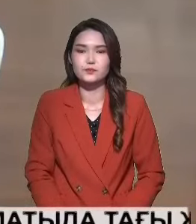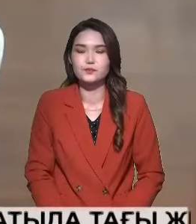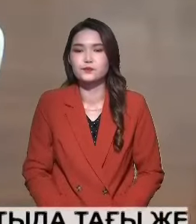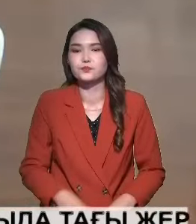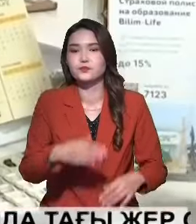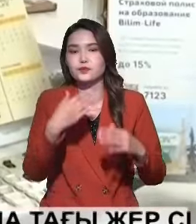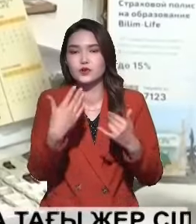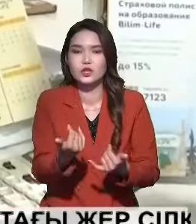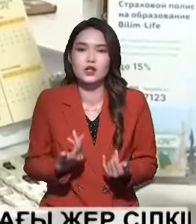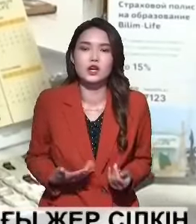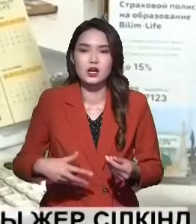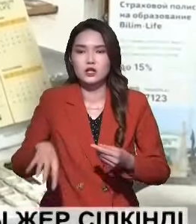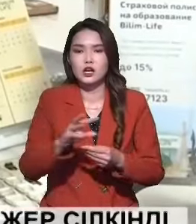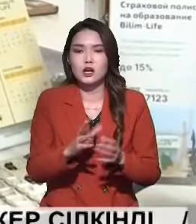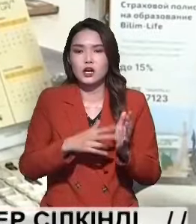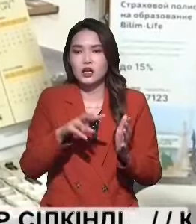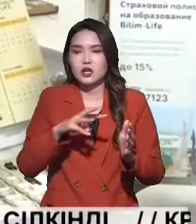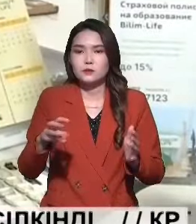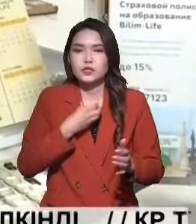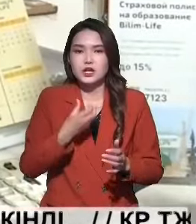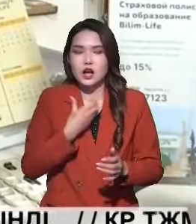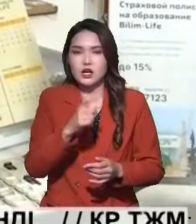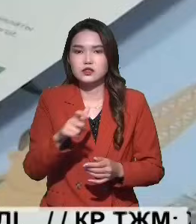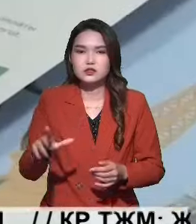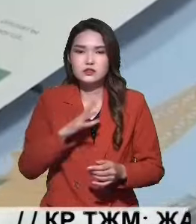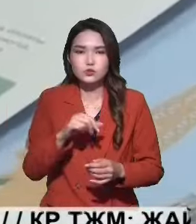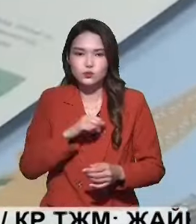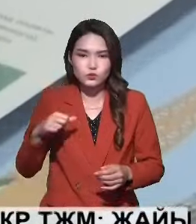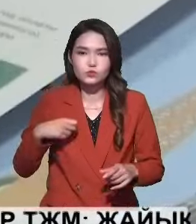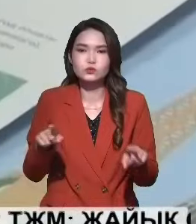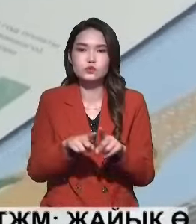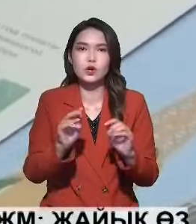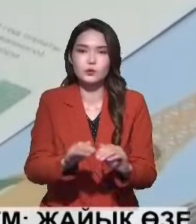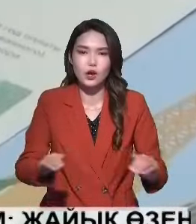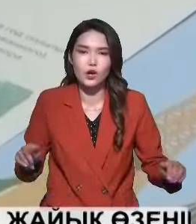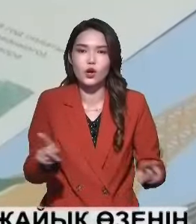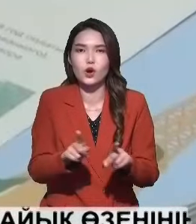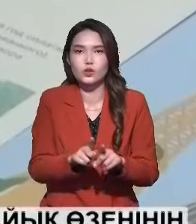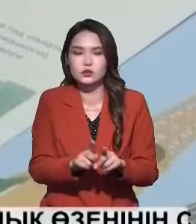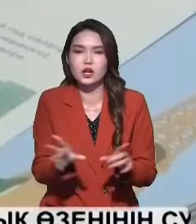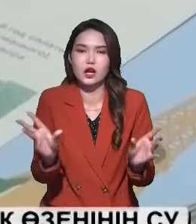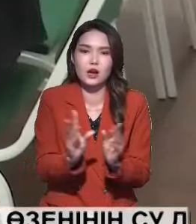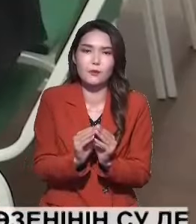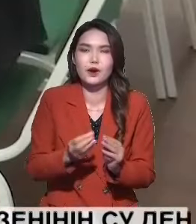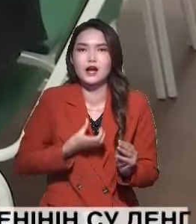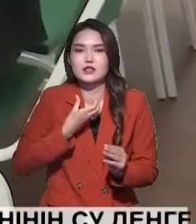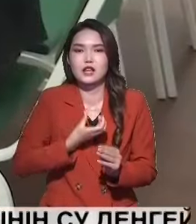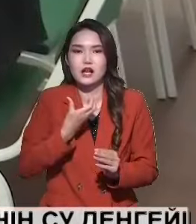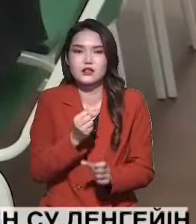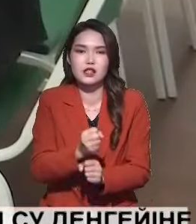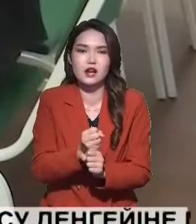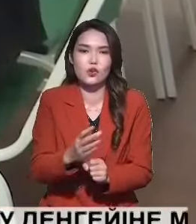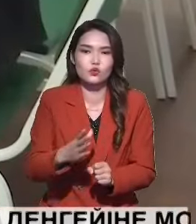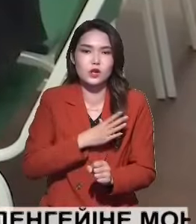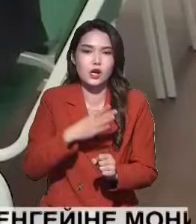жаста. Ол өз өмірін 8 жыл бұрын сақтандырған. Ол өзін ғана емес, балаларының да ғұмырын кепілдендірген. Қоры бар адам қор болмайды.